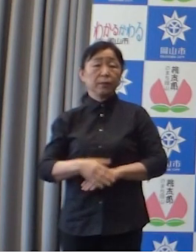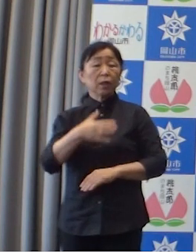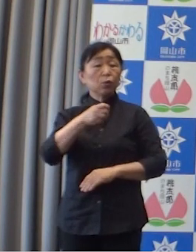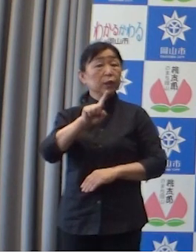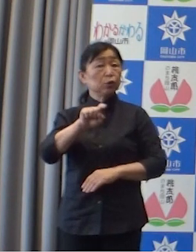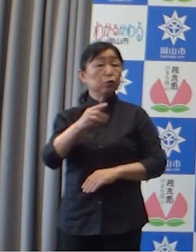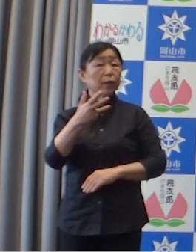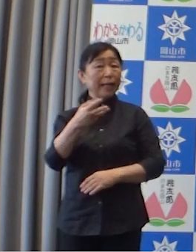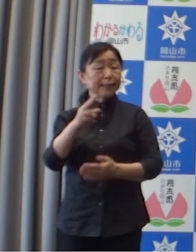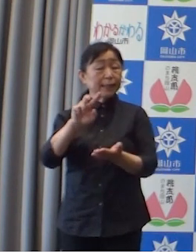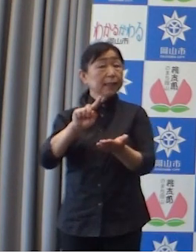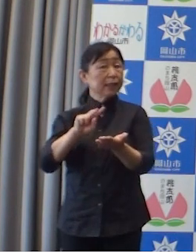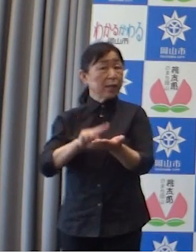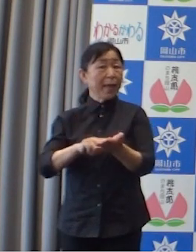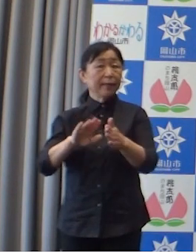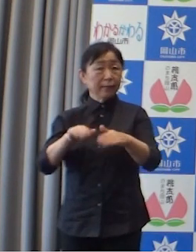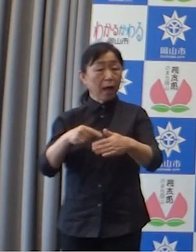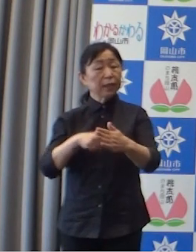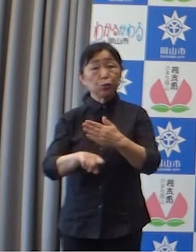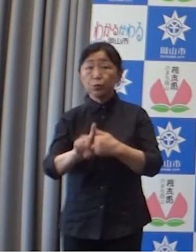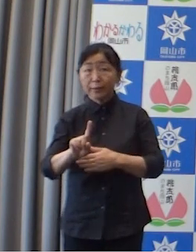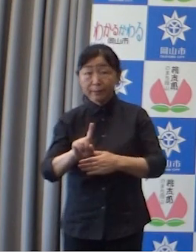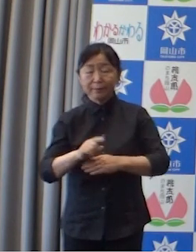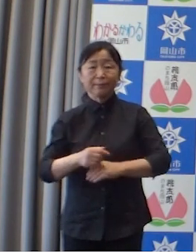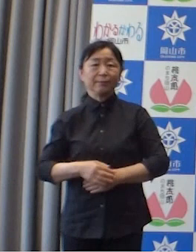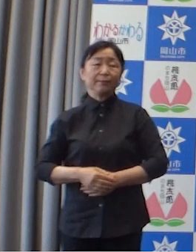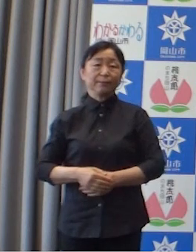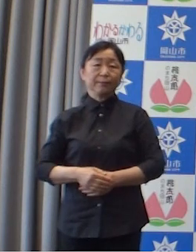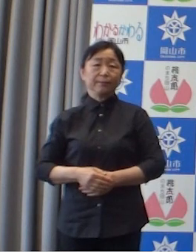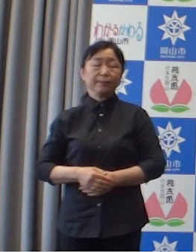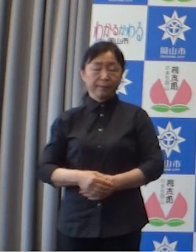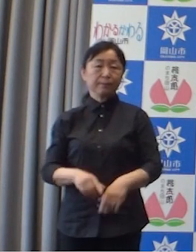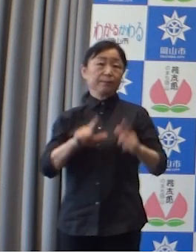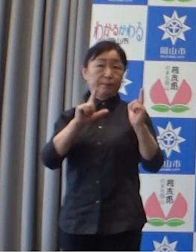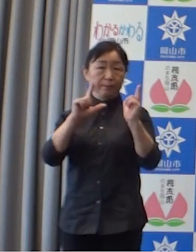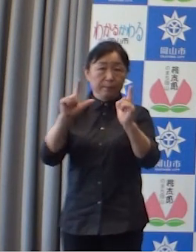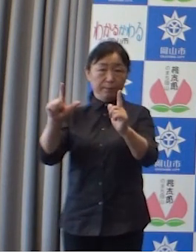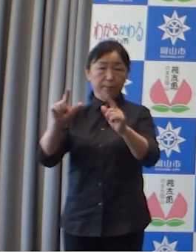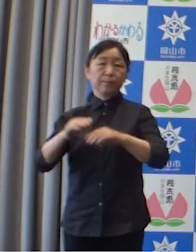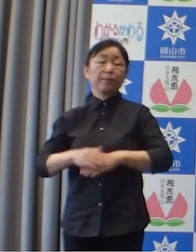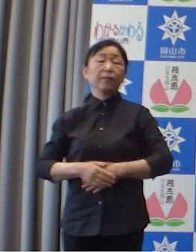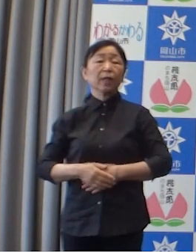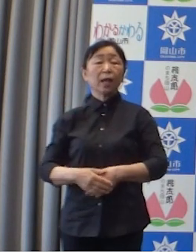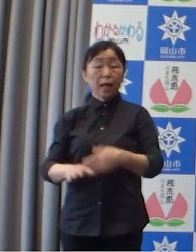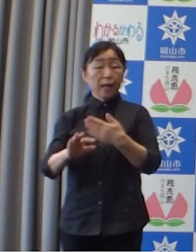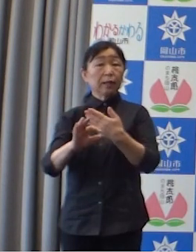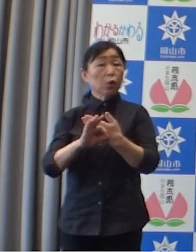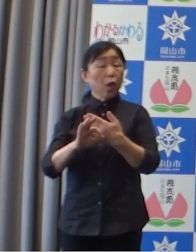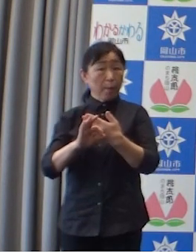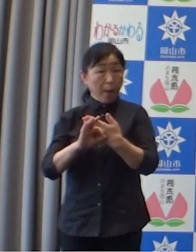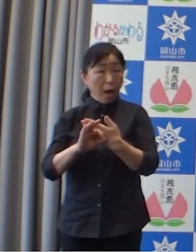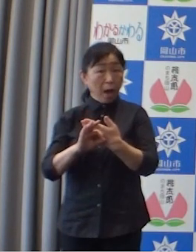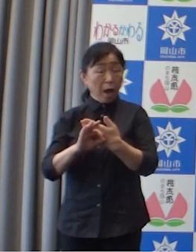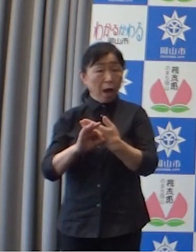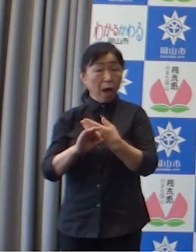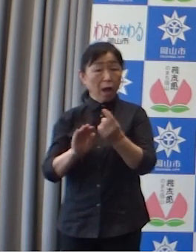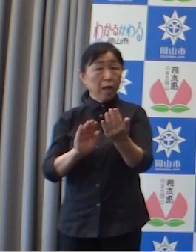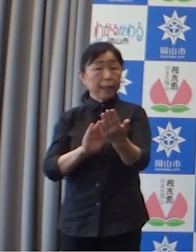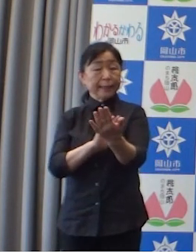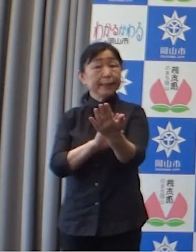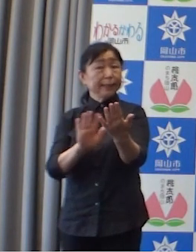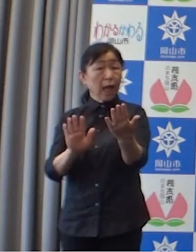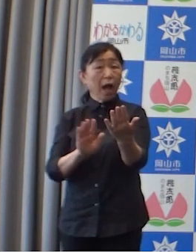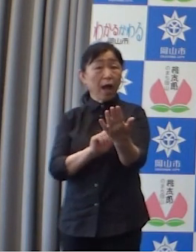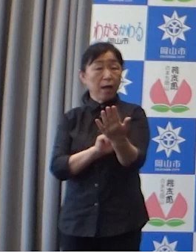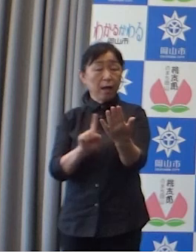の理由を教えてください。 例えばですね、この記者クラブでみんなでや